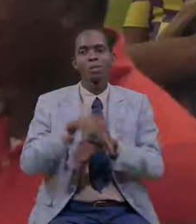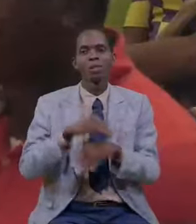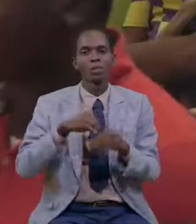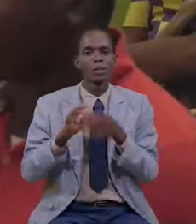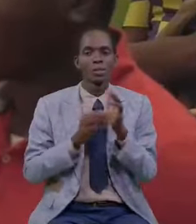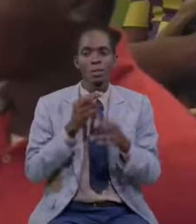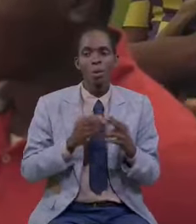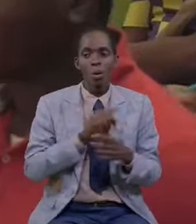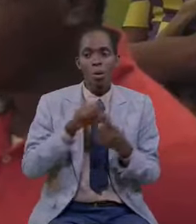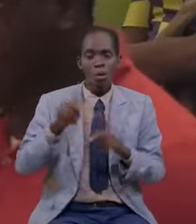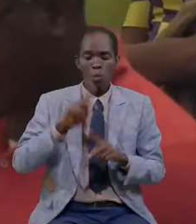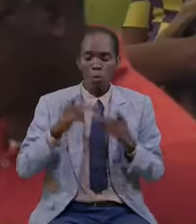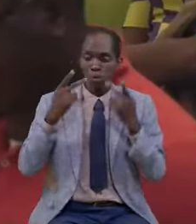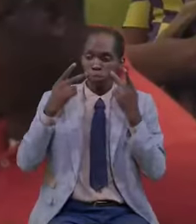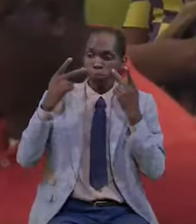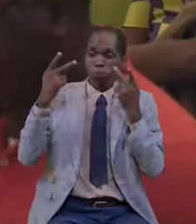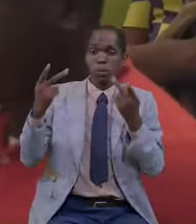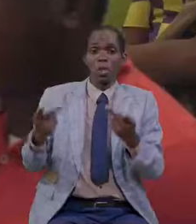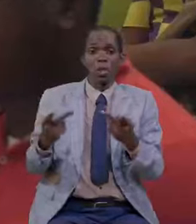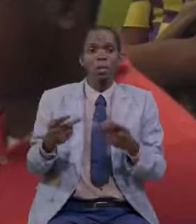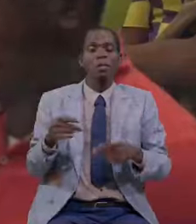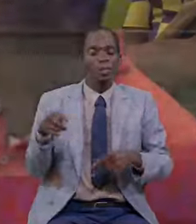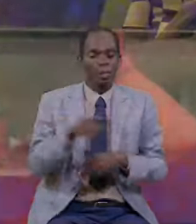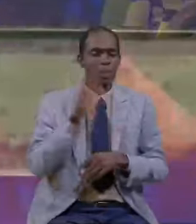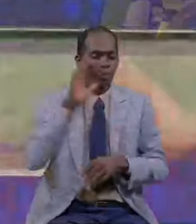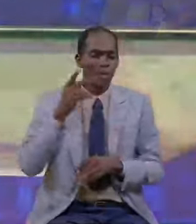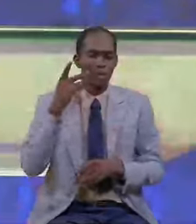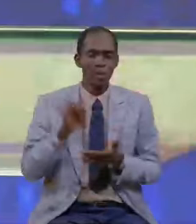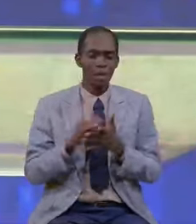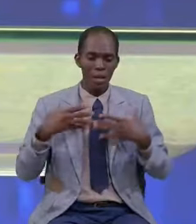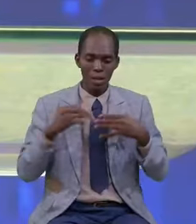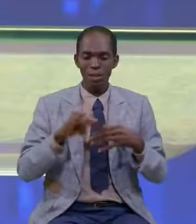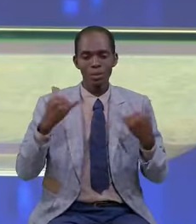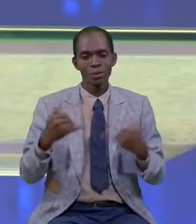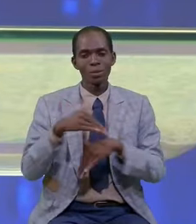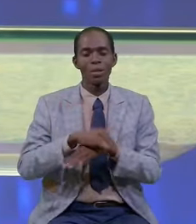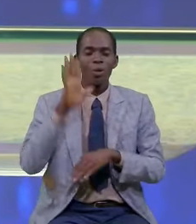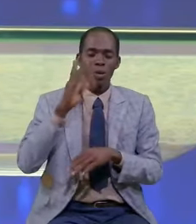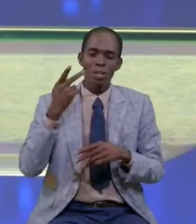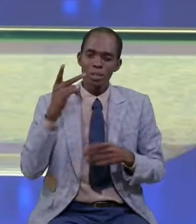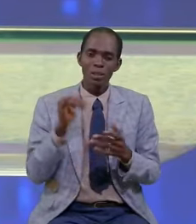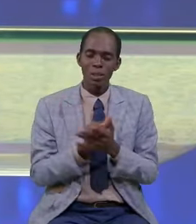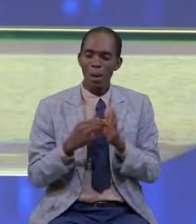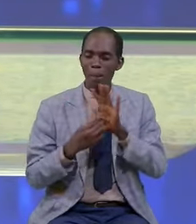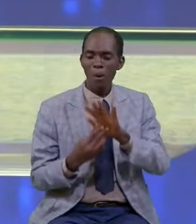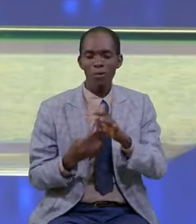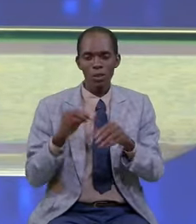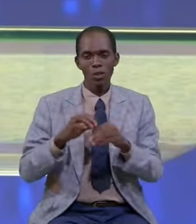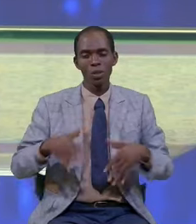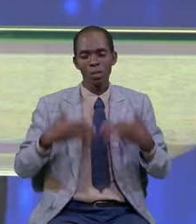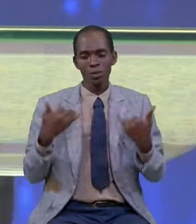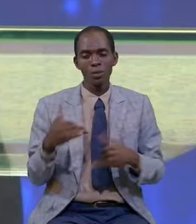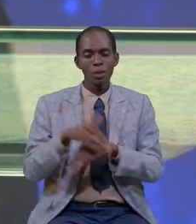peuple vit cela, ils vont voir la guérison ce soir. Ils verront la manifestation ce soir. Ils verront la puissance